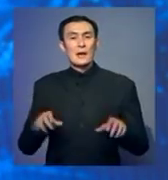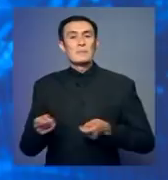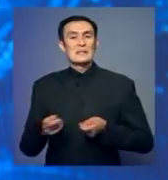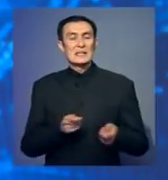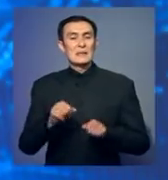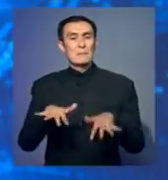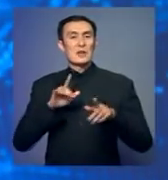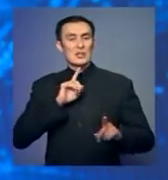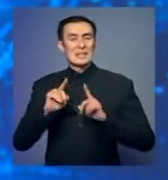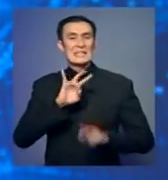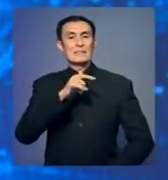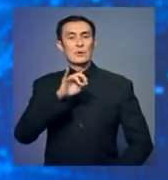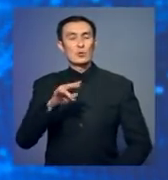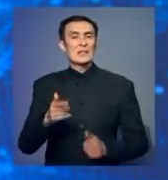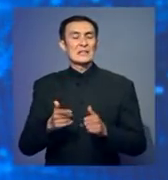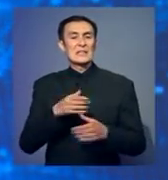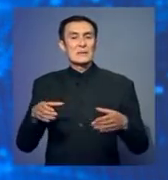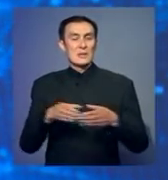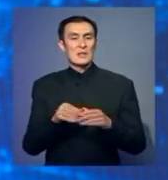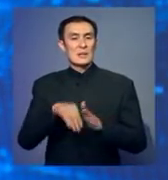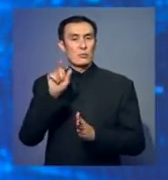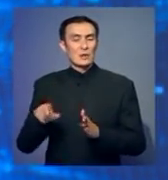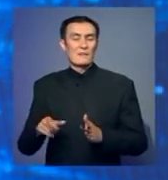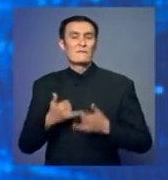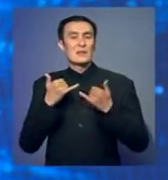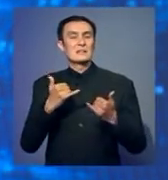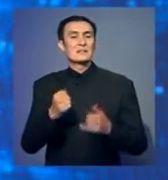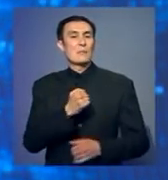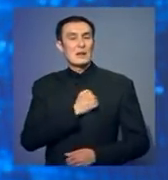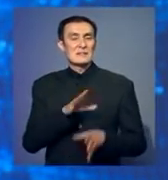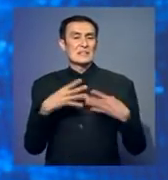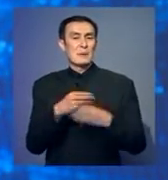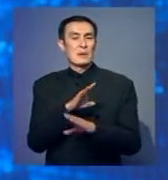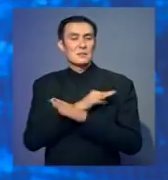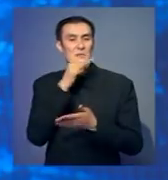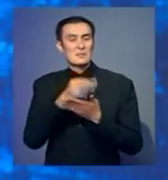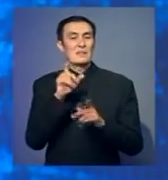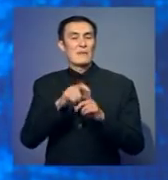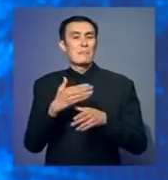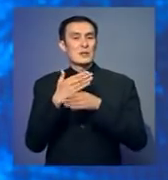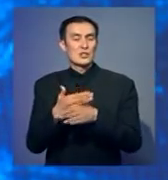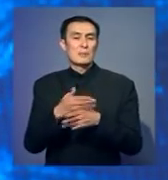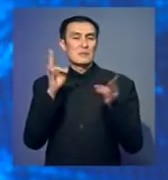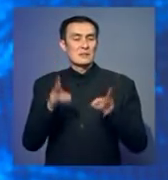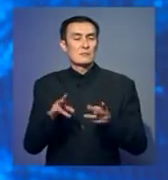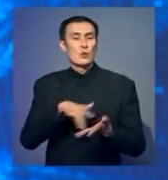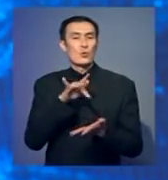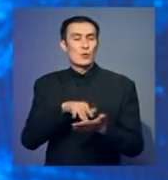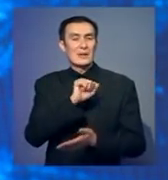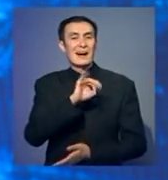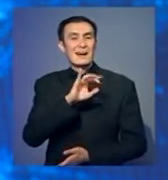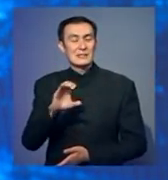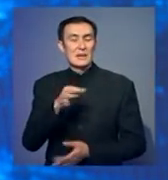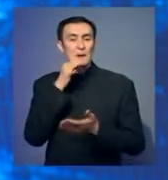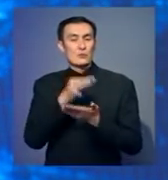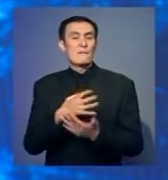Председатель Мажилиса Нурлан Нигматуллин от имени всего депутатского корпуса выразил соболезнования семьям погибших и высказал слова поддержки пострадавшим жителям Арыси.